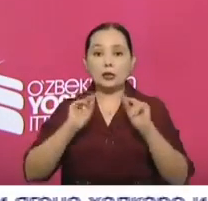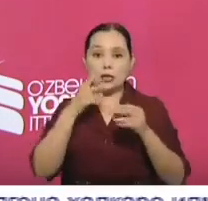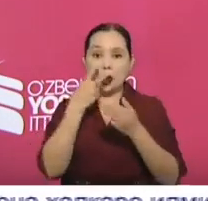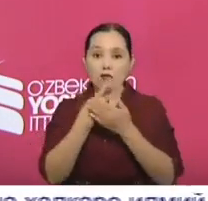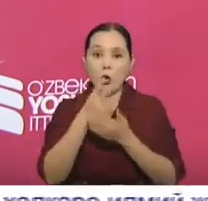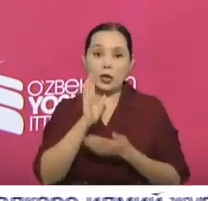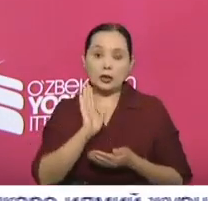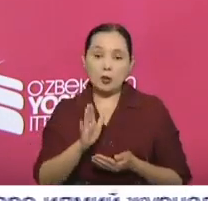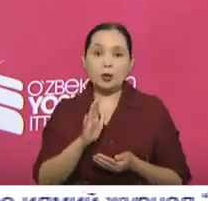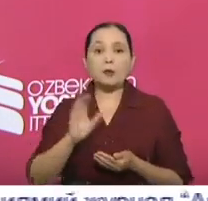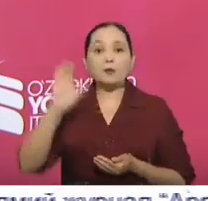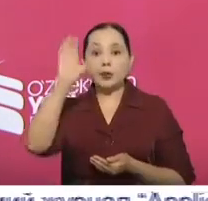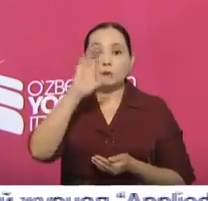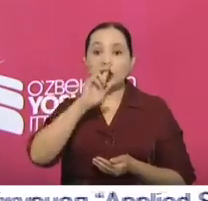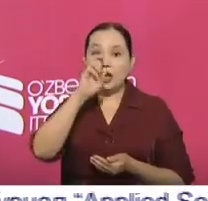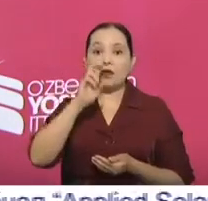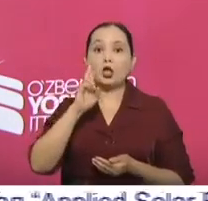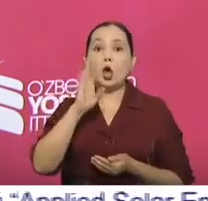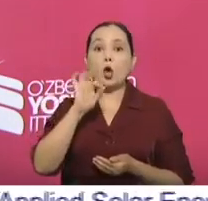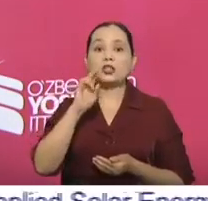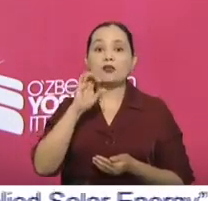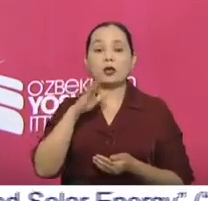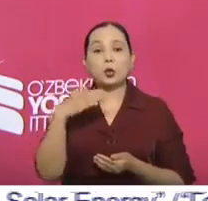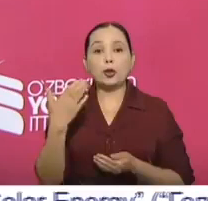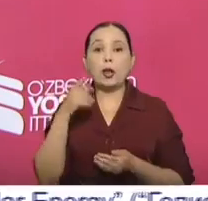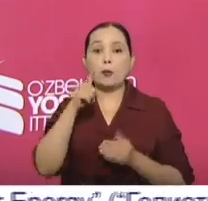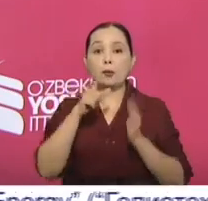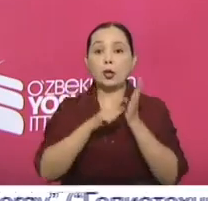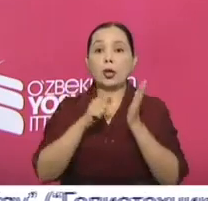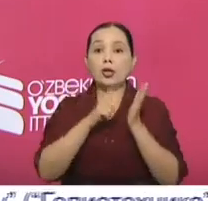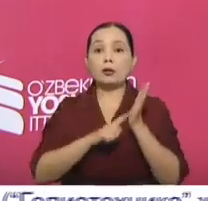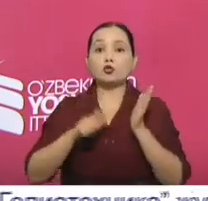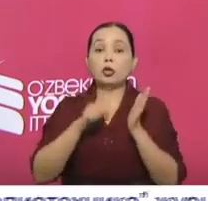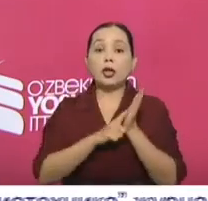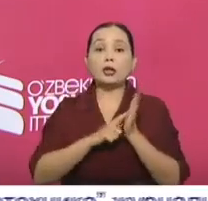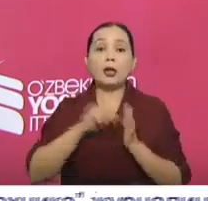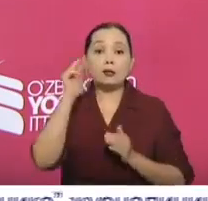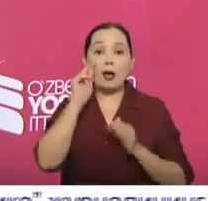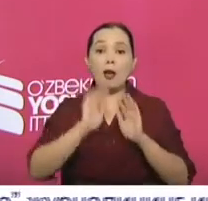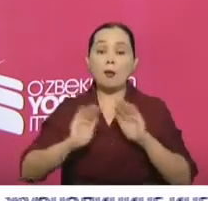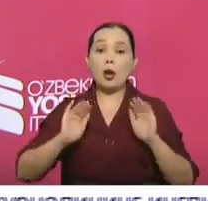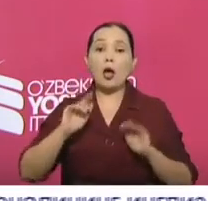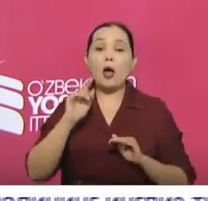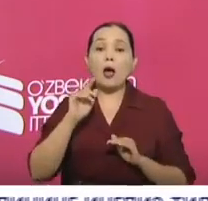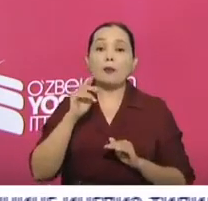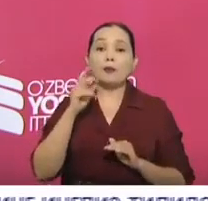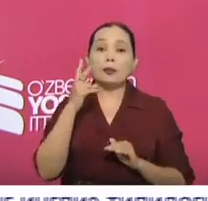этилди. Ўзбекистон давлат консерваториясы томонидан 1777 та талабаларга 245